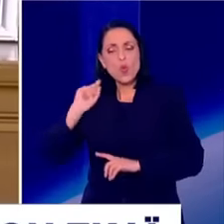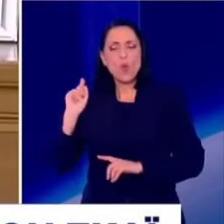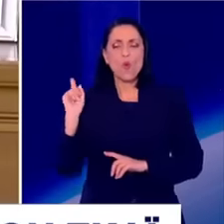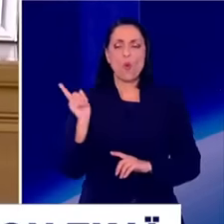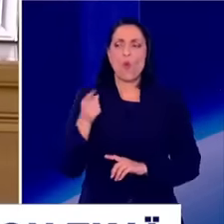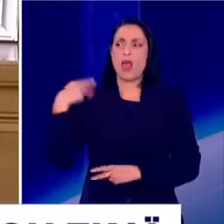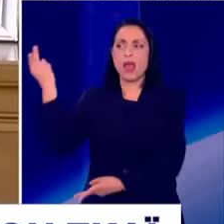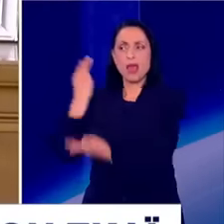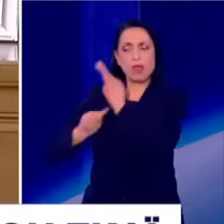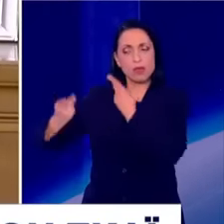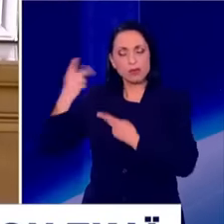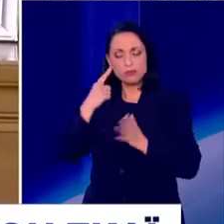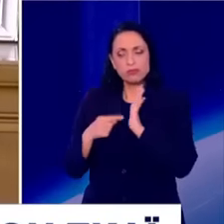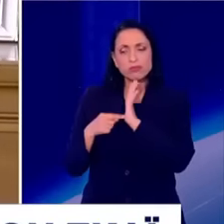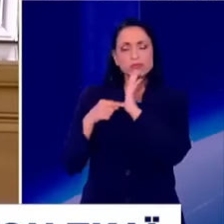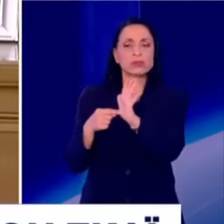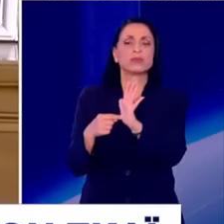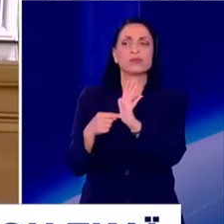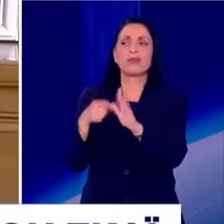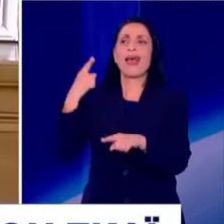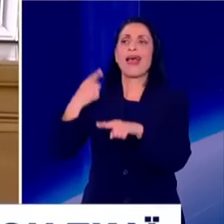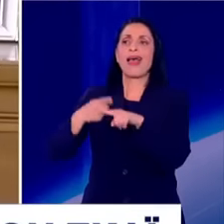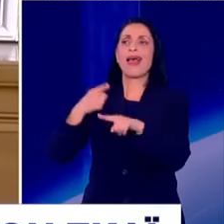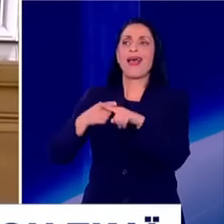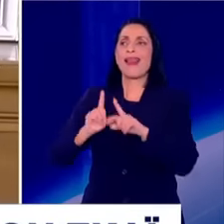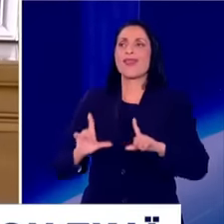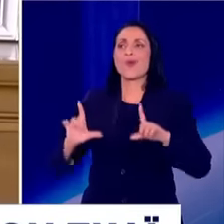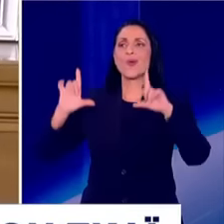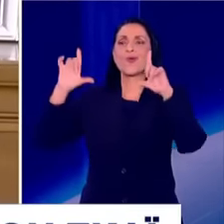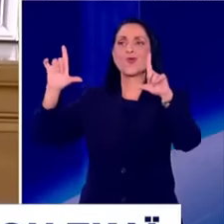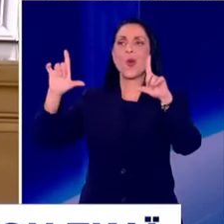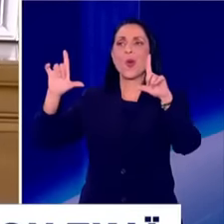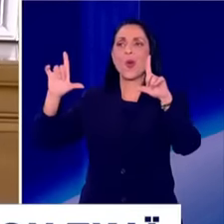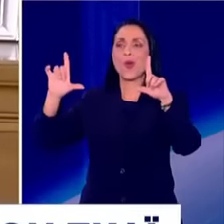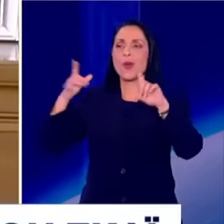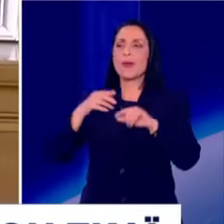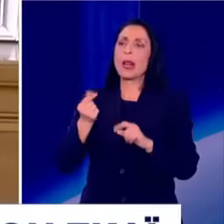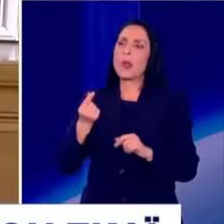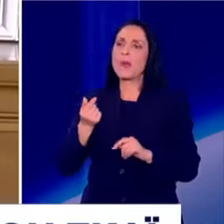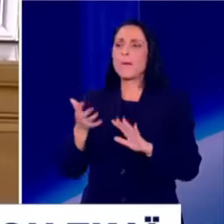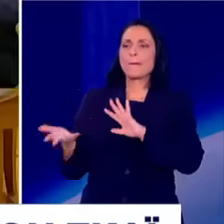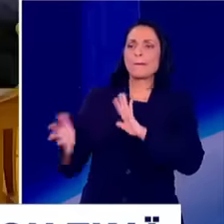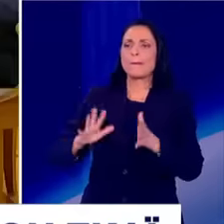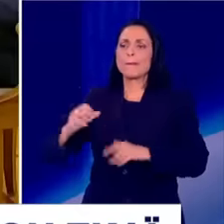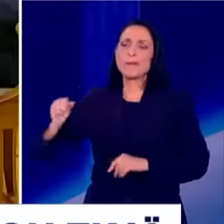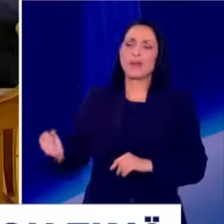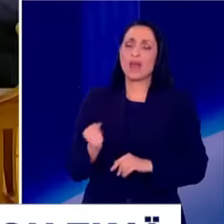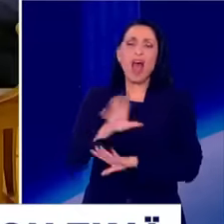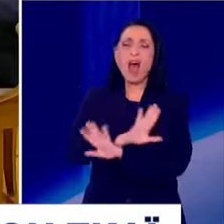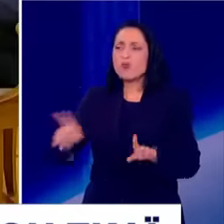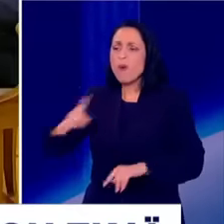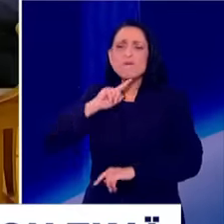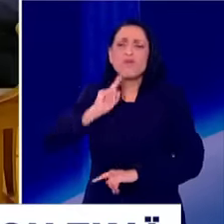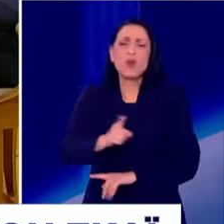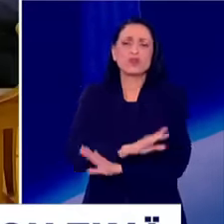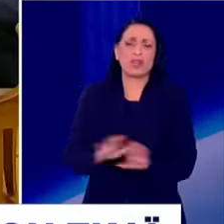τις κατηγορίες. Να παρουσιάζεται η Ελλάδα ως μια χώρα περίπου ημιαυταρχική. Είναι πραγματικά προσβλητική και